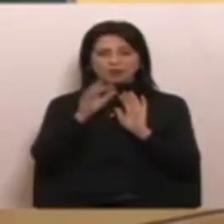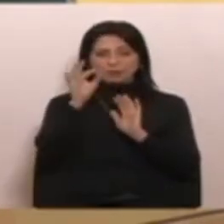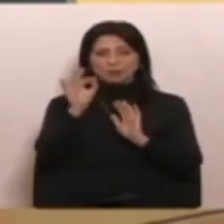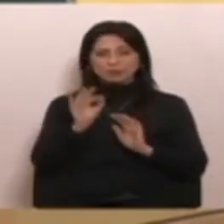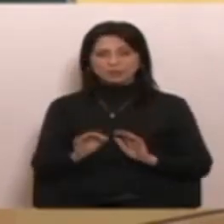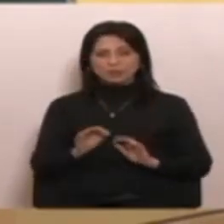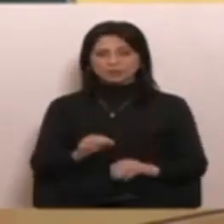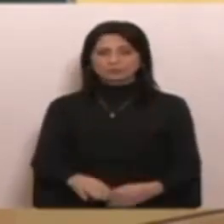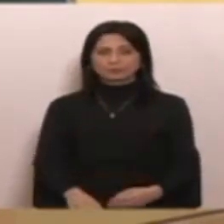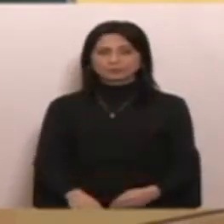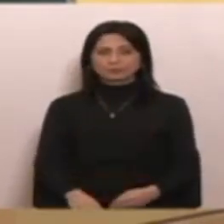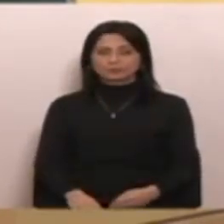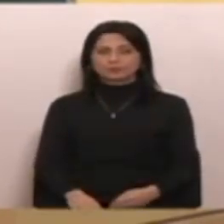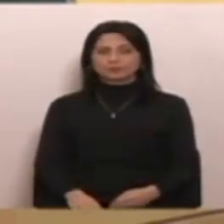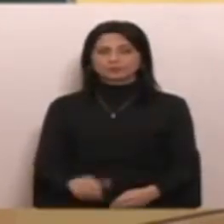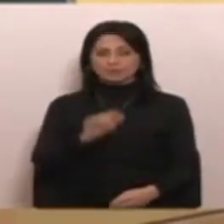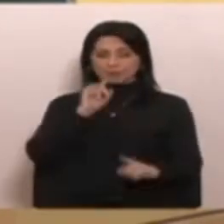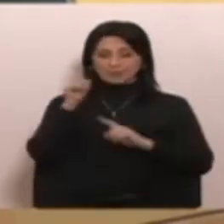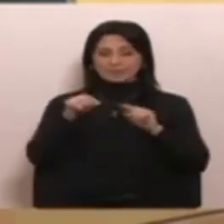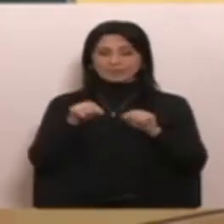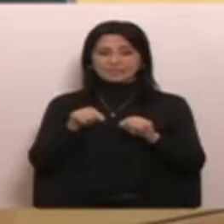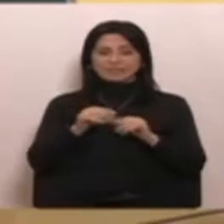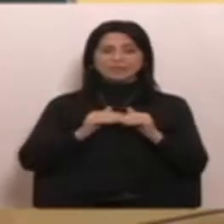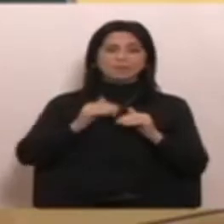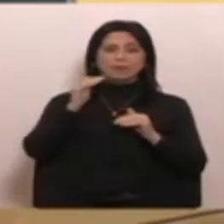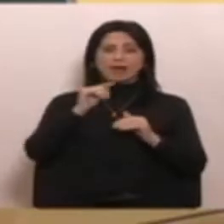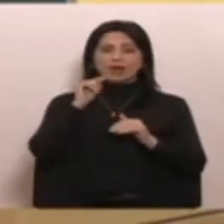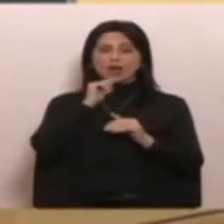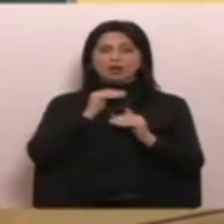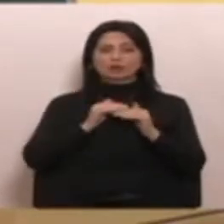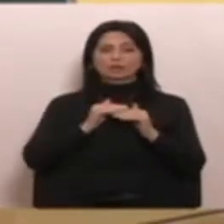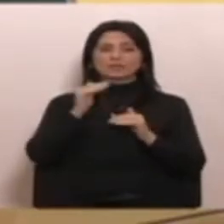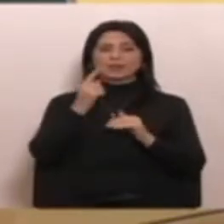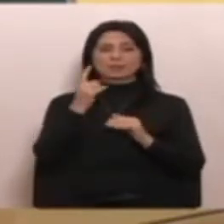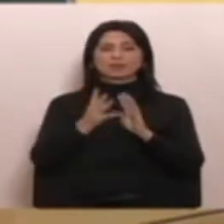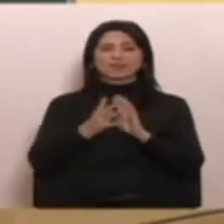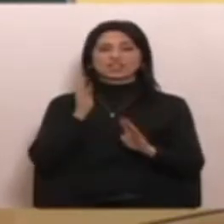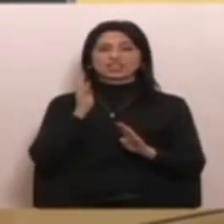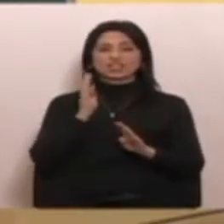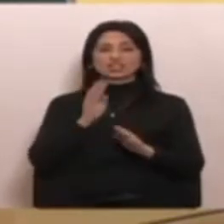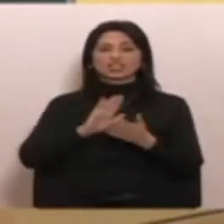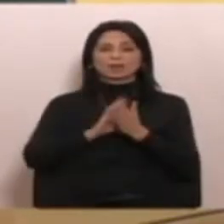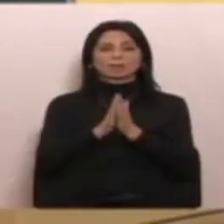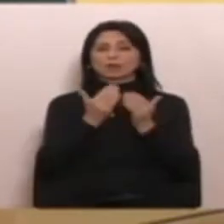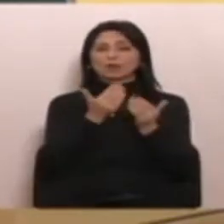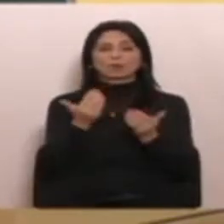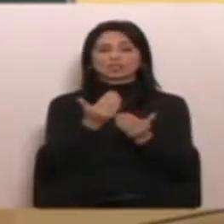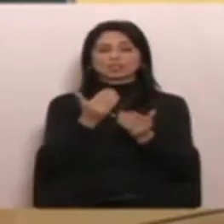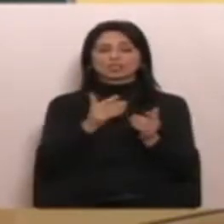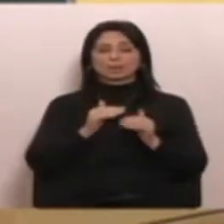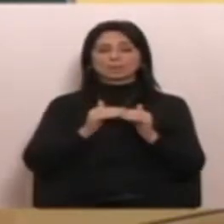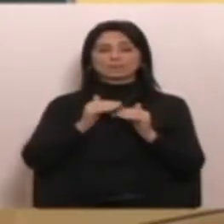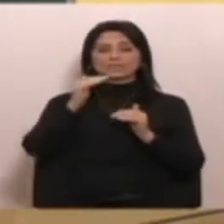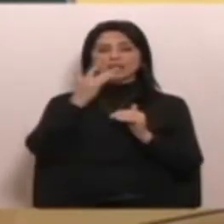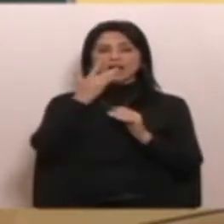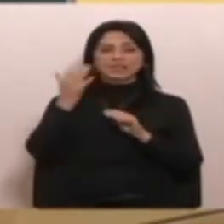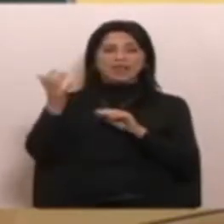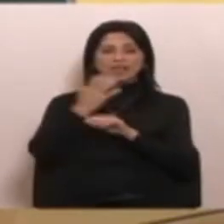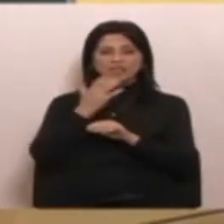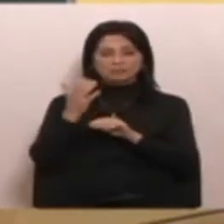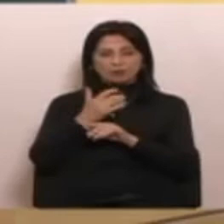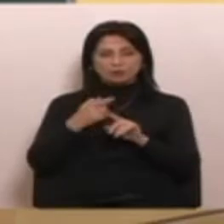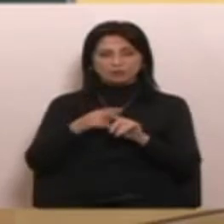5.8%. წელს ასეთ მაღალ ეკონომიკურ ზრდას პირველ რიგში განაპირობებს მზარდი ექსპორტი, როგორც